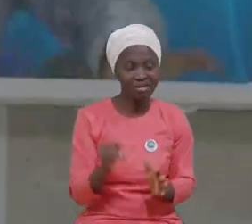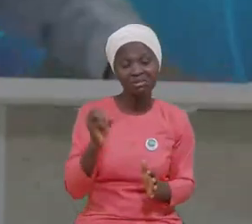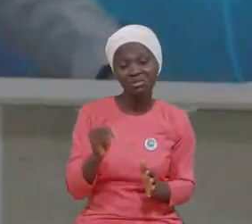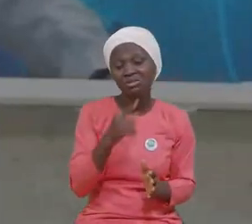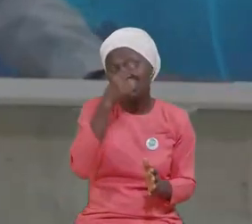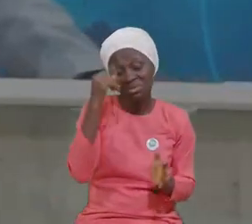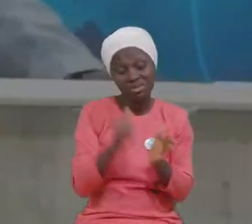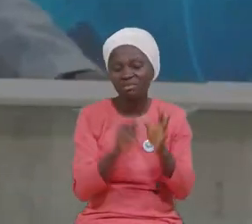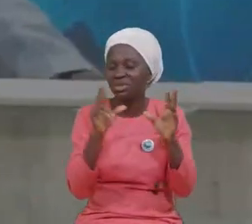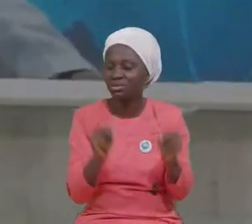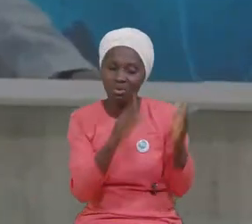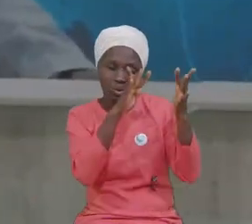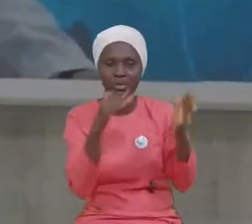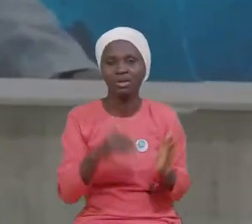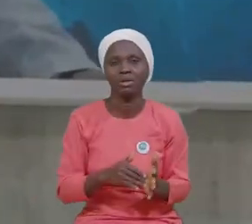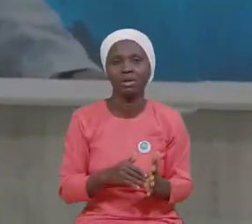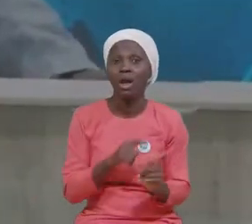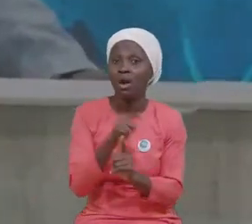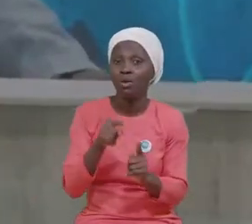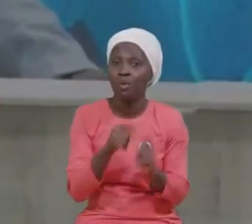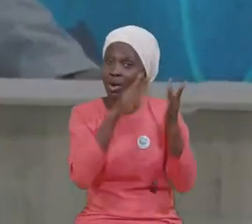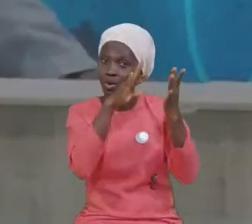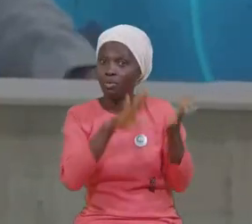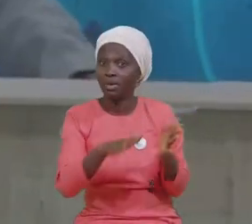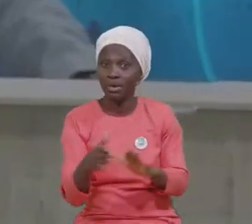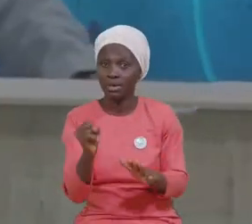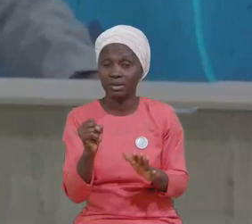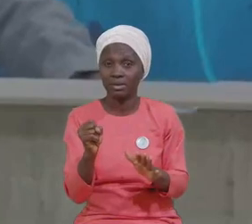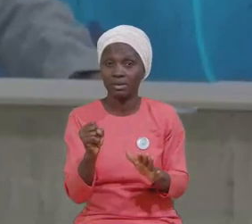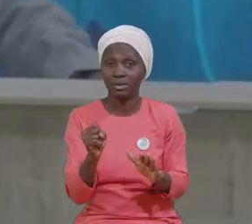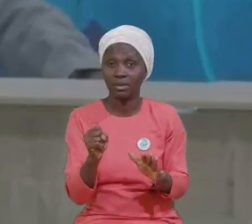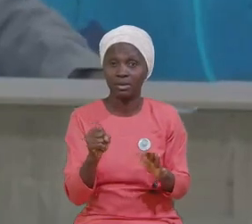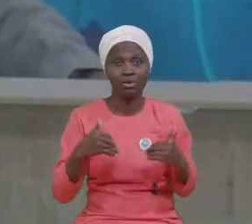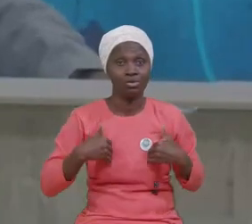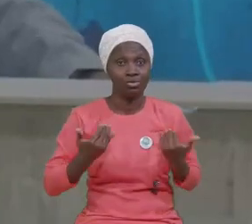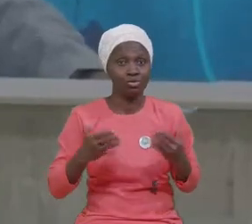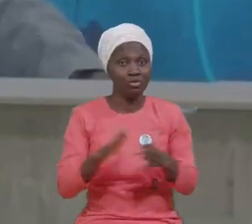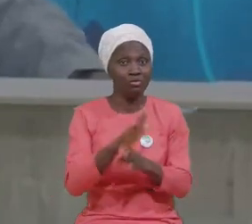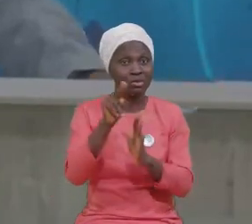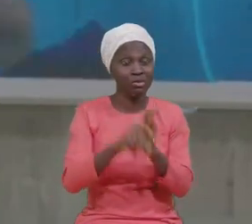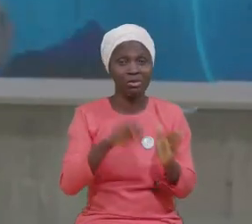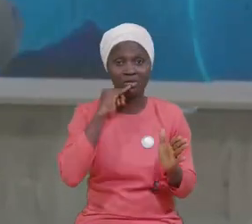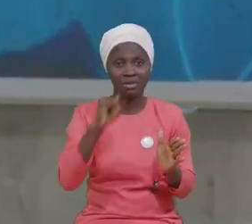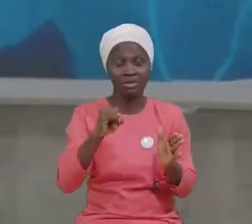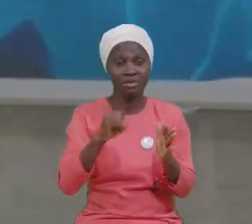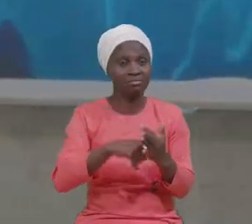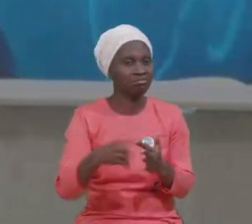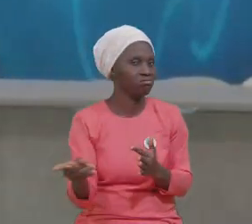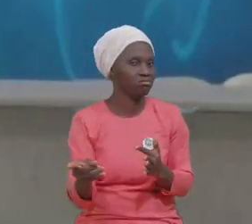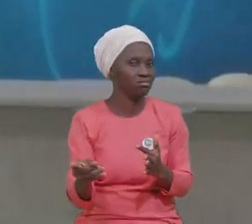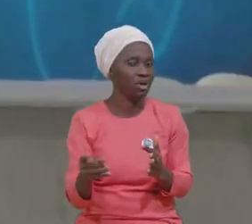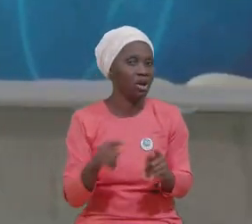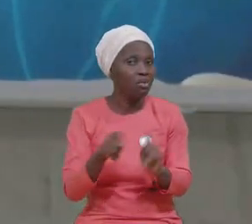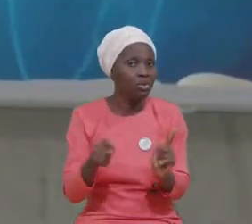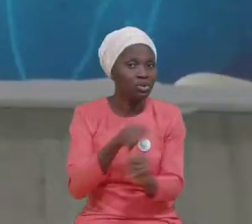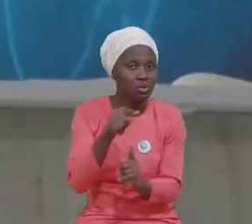Alors, plus d'espoir. Lorsque l'espoir meurt, la jeunesse meurt.